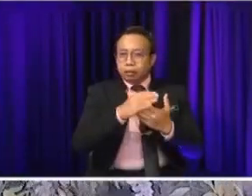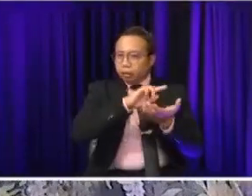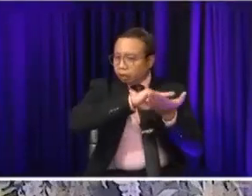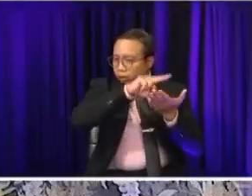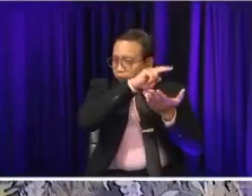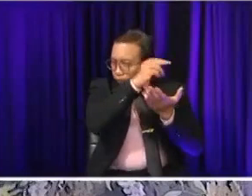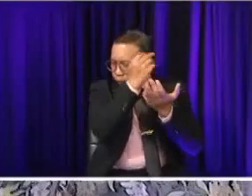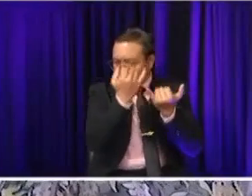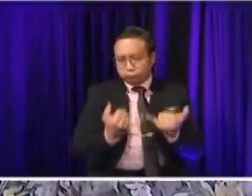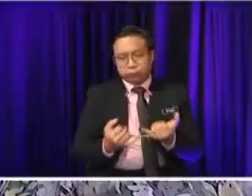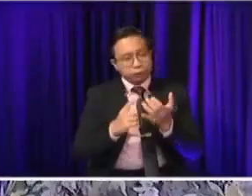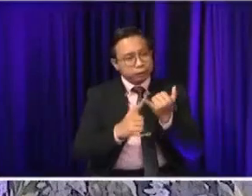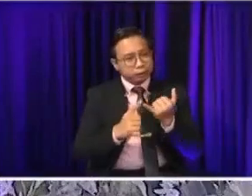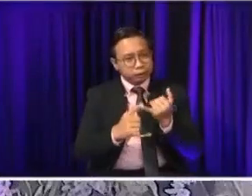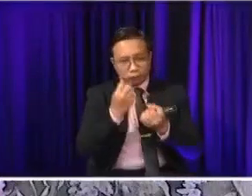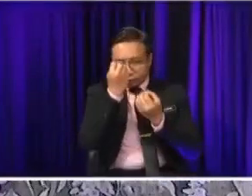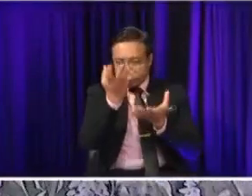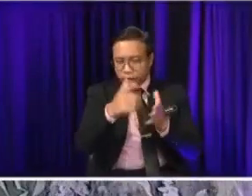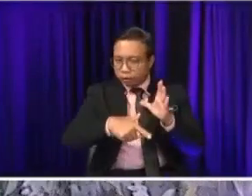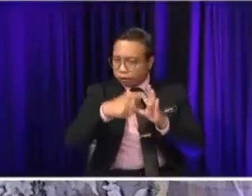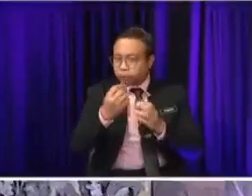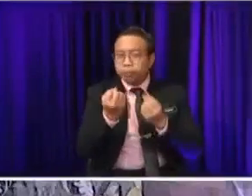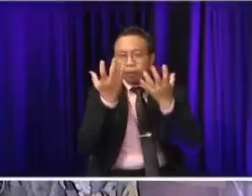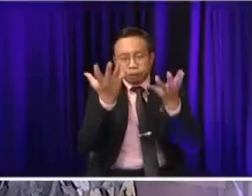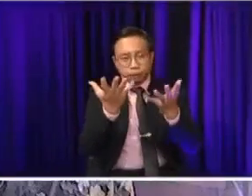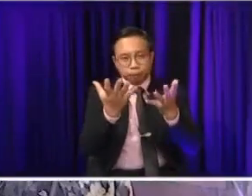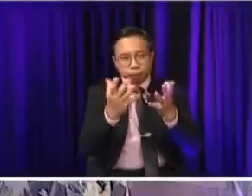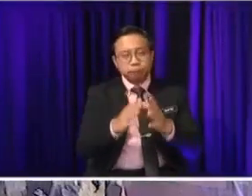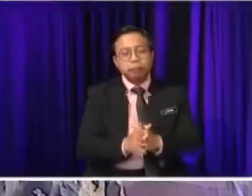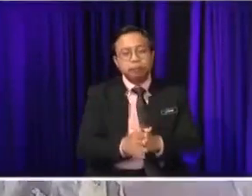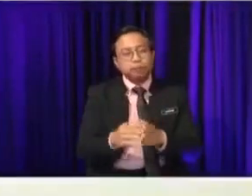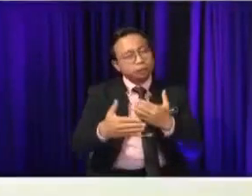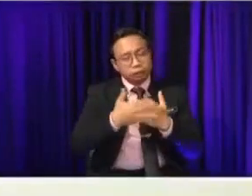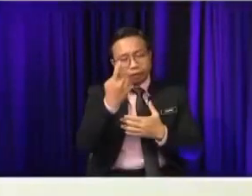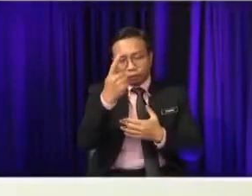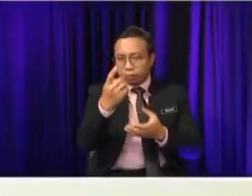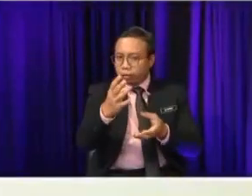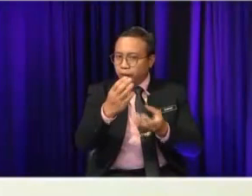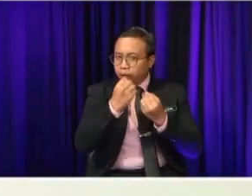dan Ayo sekali malu-mat lebih banyak dan meluas senang untuk diperoleh